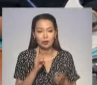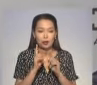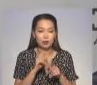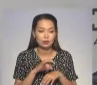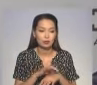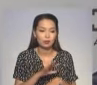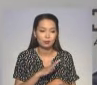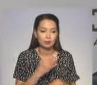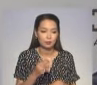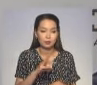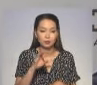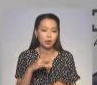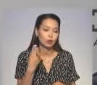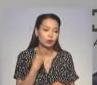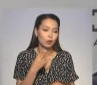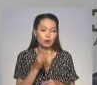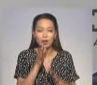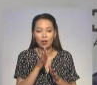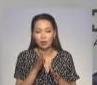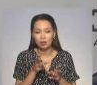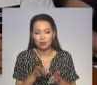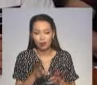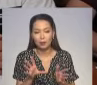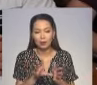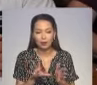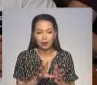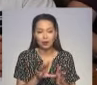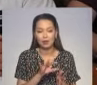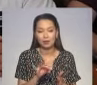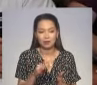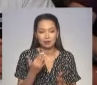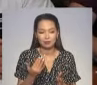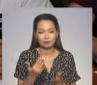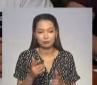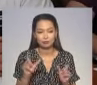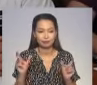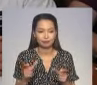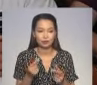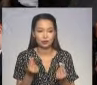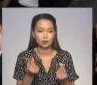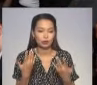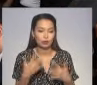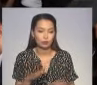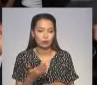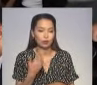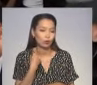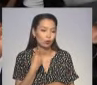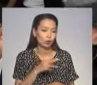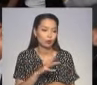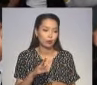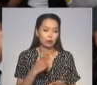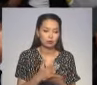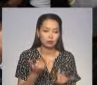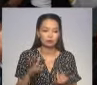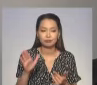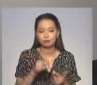за миллиардные долги за топливо, электроэнергию и ремонтные работы арестованы счета. И теперь, как рассказал глава региона, они готовы вести диалог о